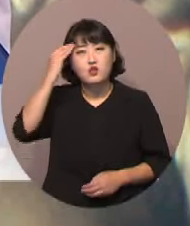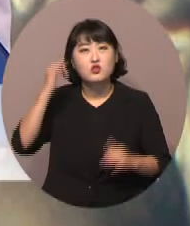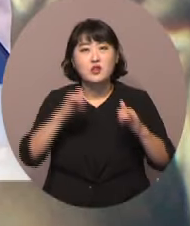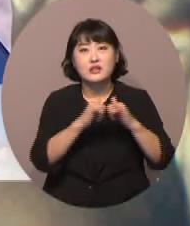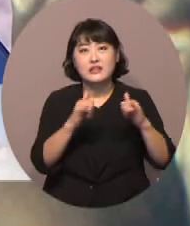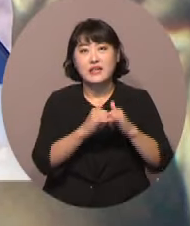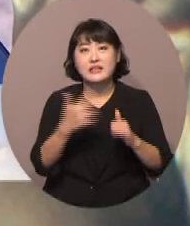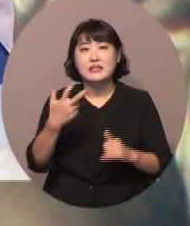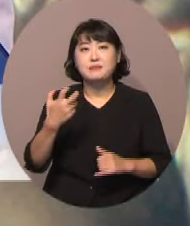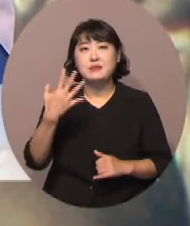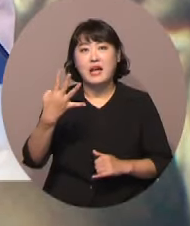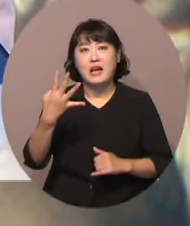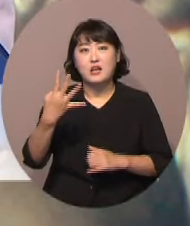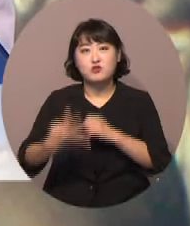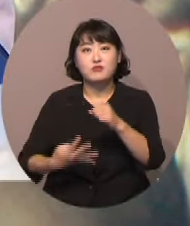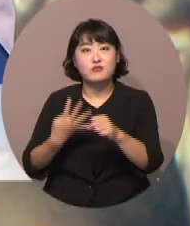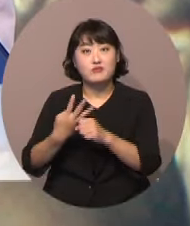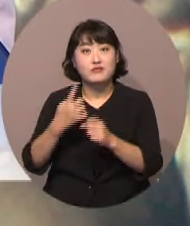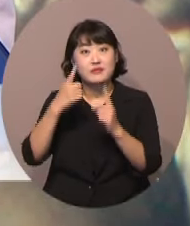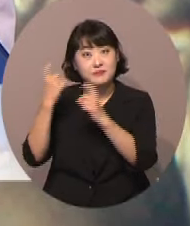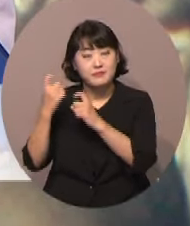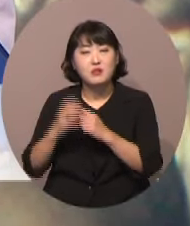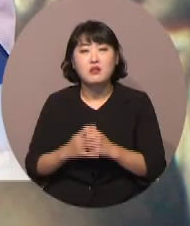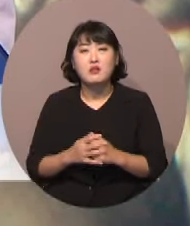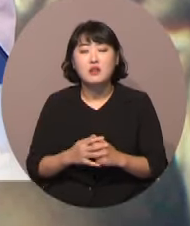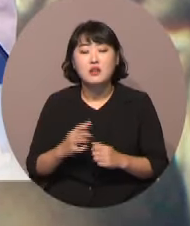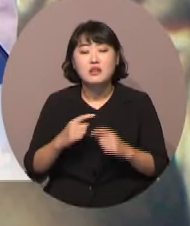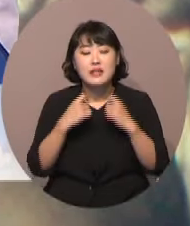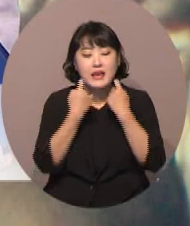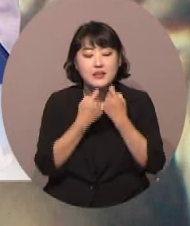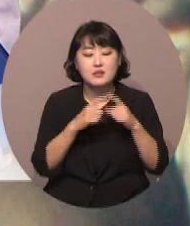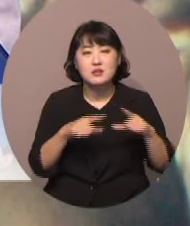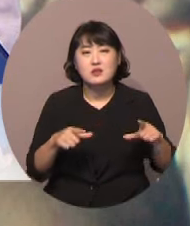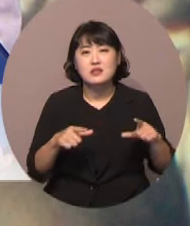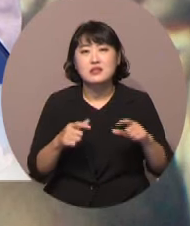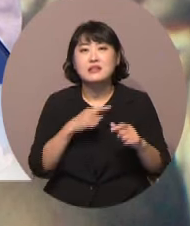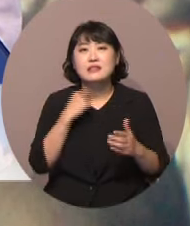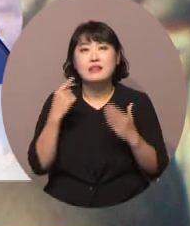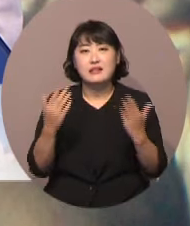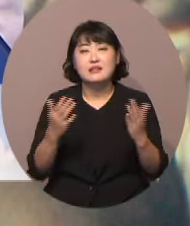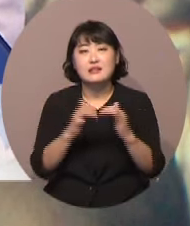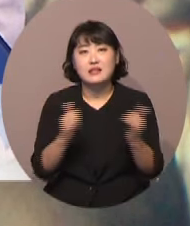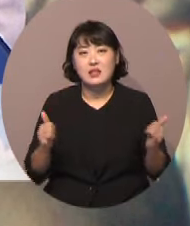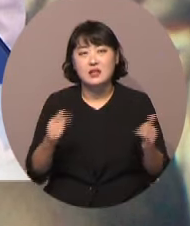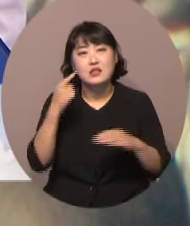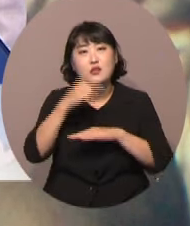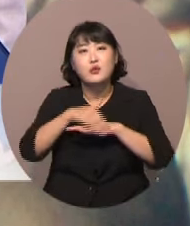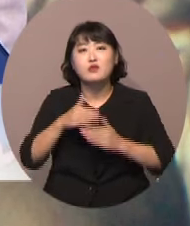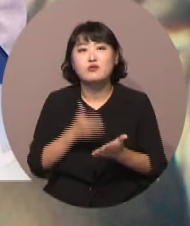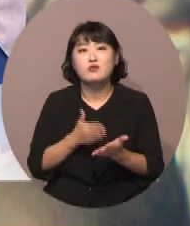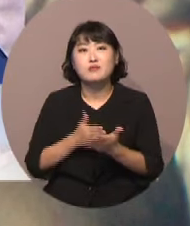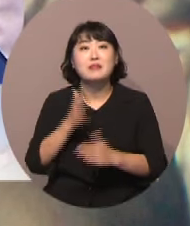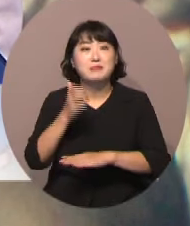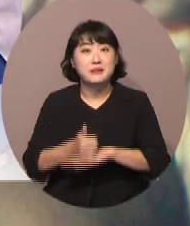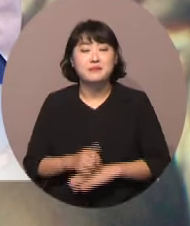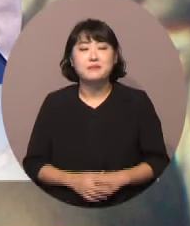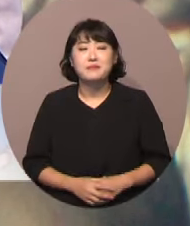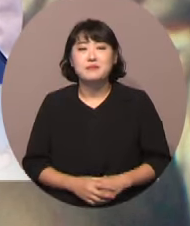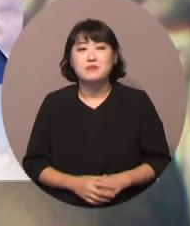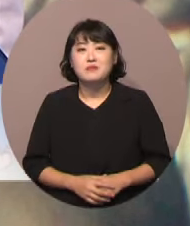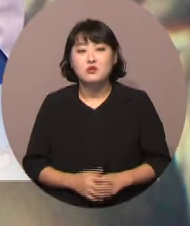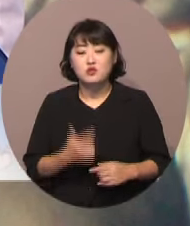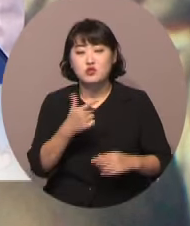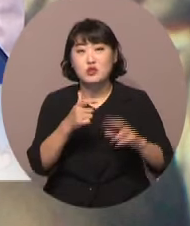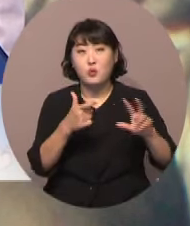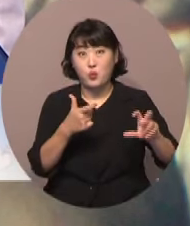한국전쟁 74주년을 맞아 민간인 희생자들을 조명하는 기획보도 마지막 순서입니다. 한국전쟁 학살 사건